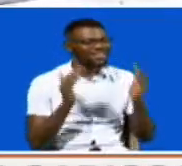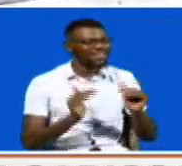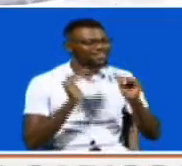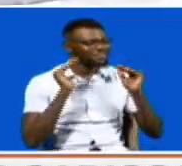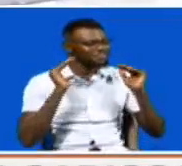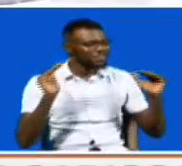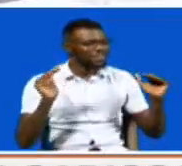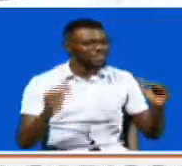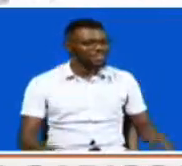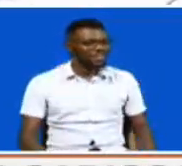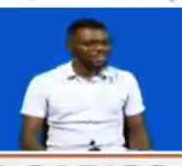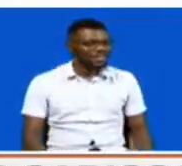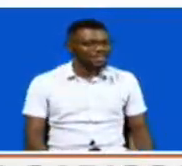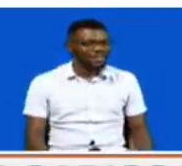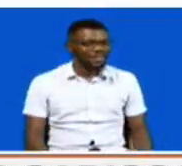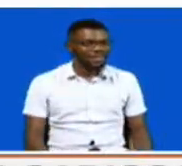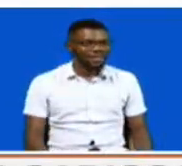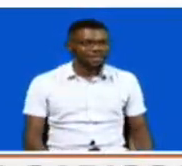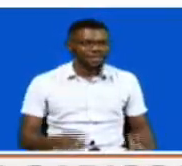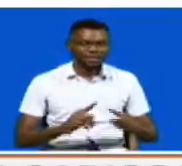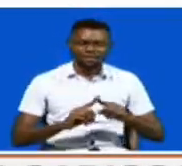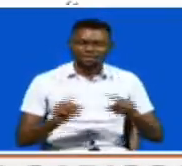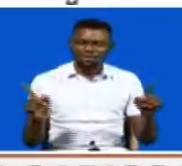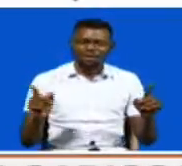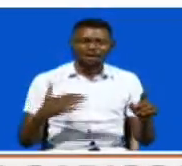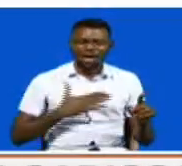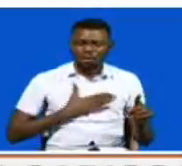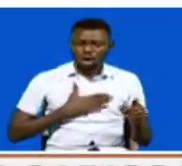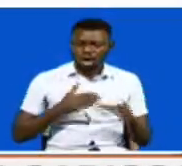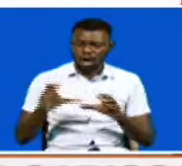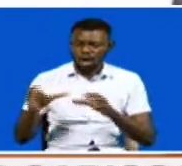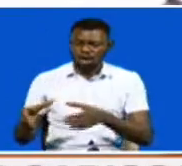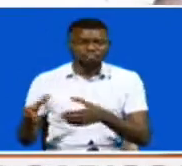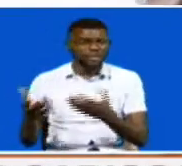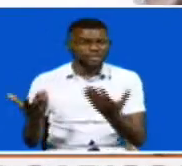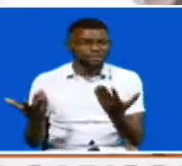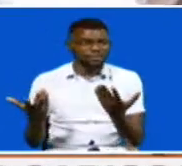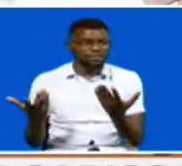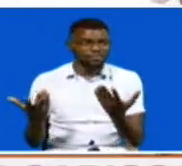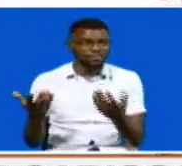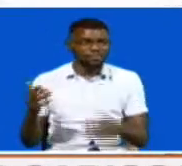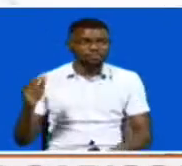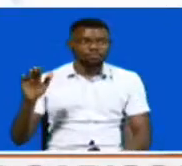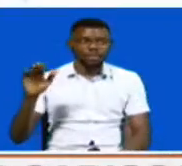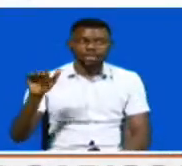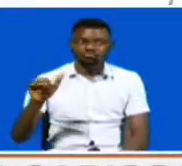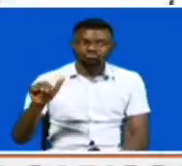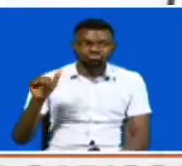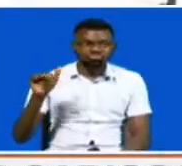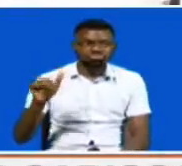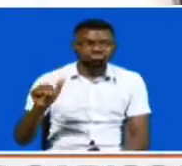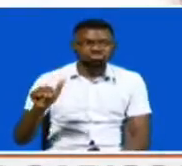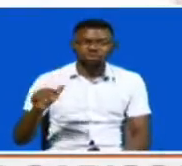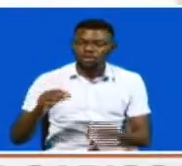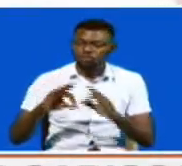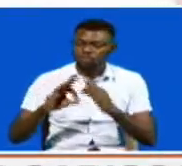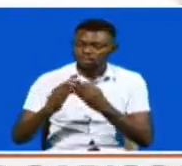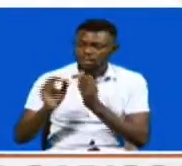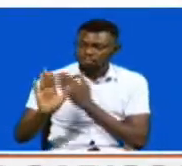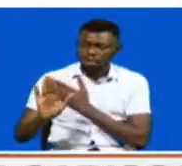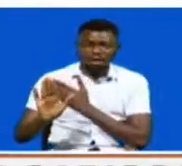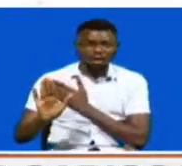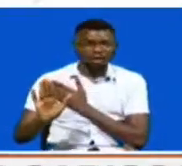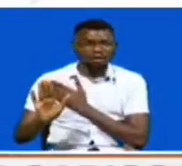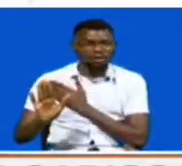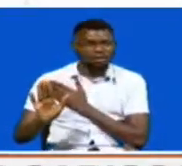sababu sasa wenye kampuni ni wakarimu, sisi tunarudisha hiyo ngamia kwa familia ya Bushra tena. Asante sana.